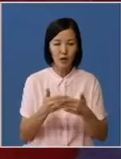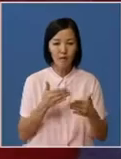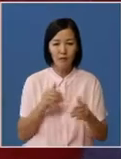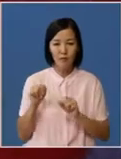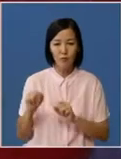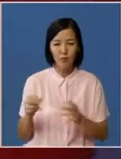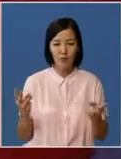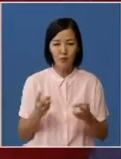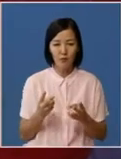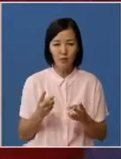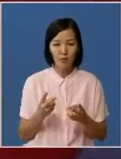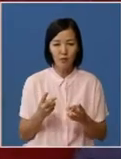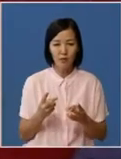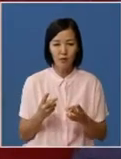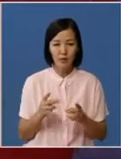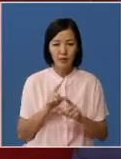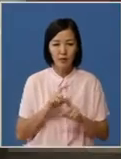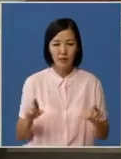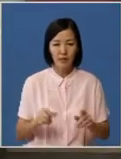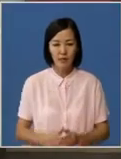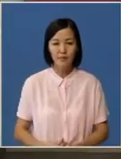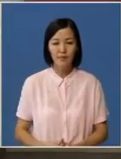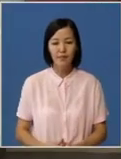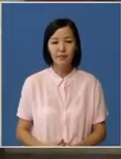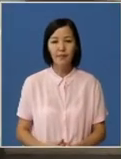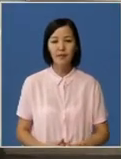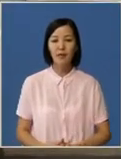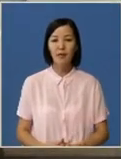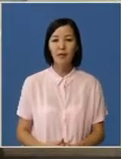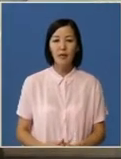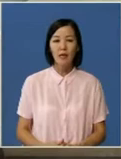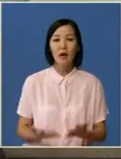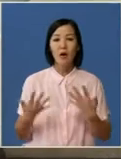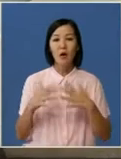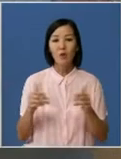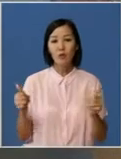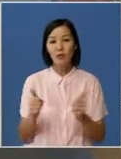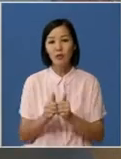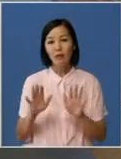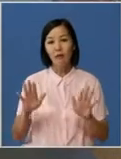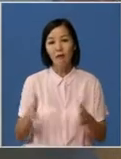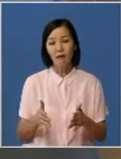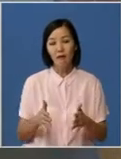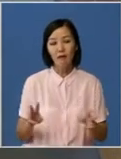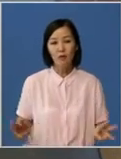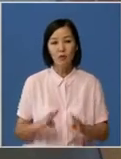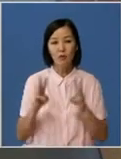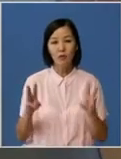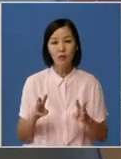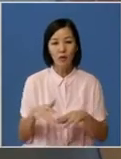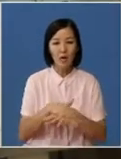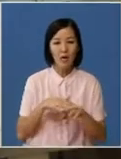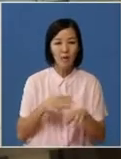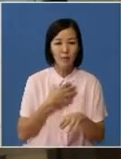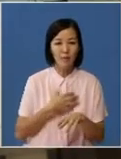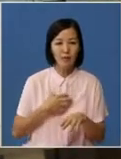үшін жасалған осы өрт сөндіру бекеті. Мамандардың айтуынша, Бақтыбай ауылы маңында аяқ асты өрт болса, жұрт әбігерге түседі.